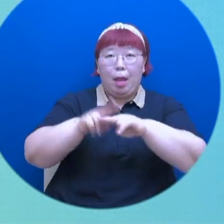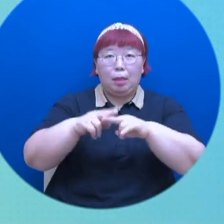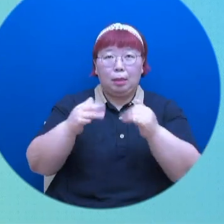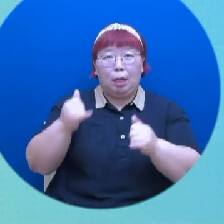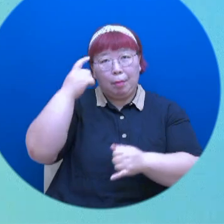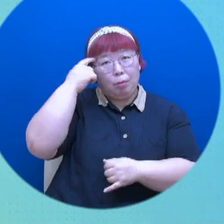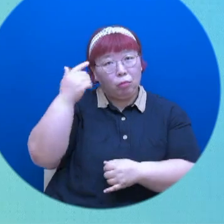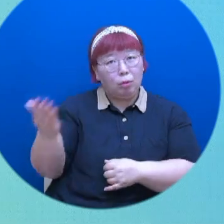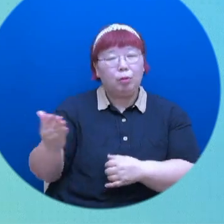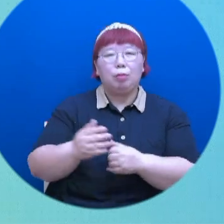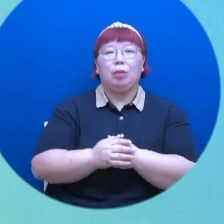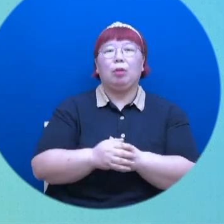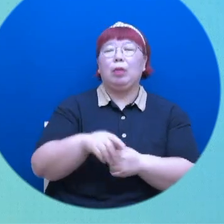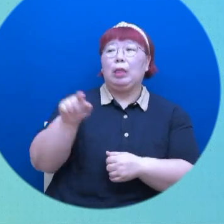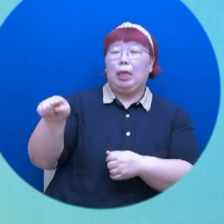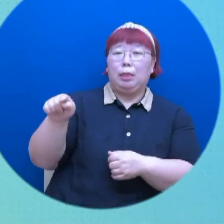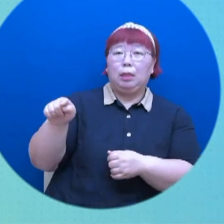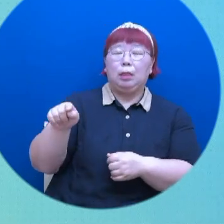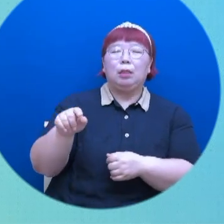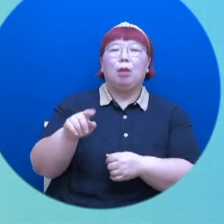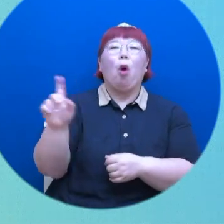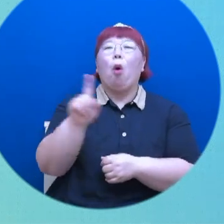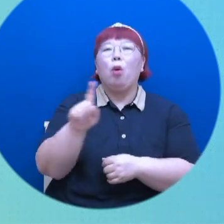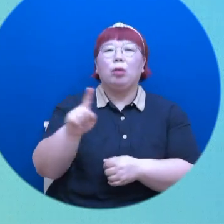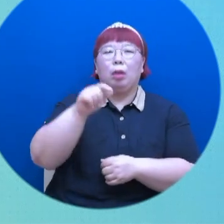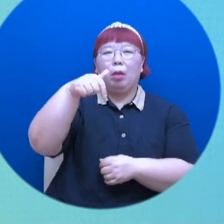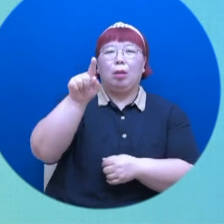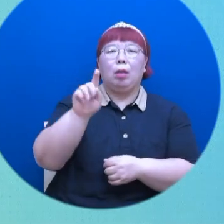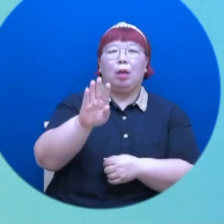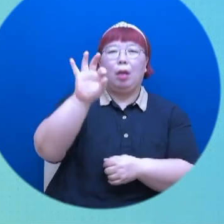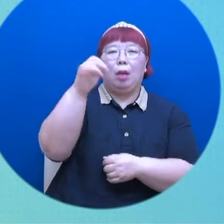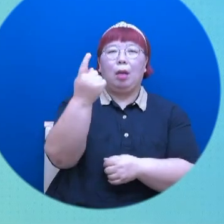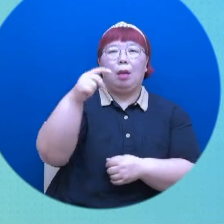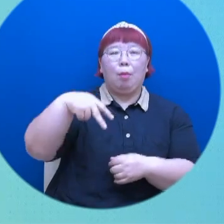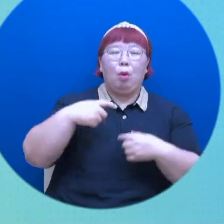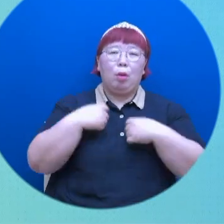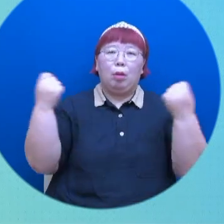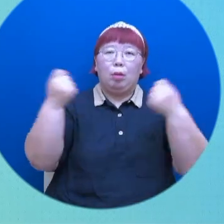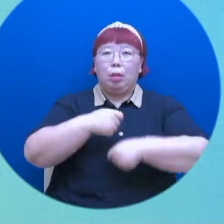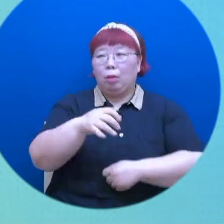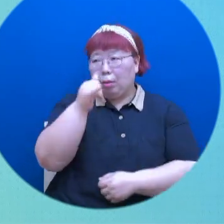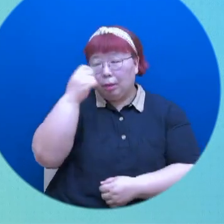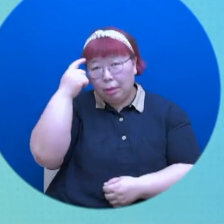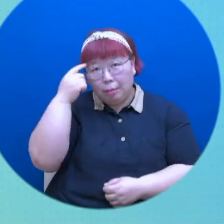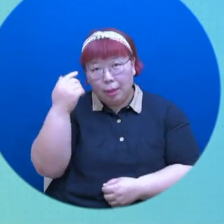질문할게요. 당신은 어떤 갑옷을 입고 계십니까? 한번 질문해 볼게요.